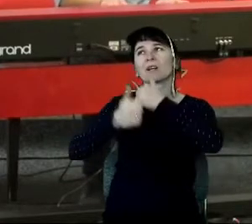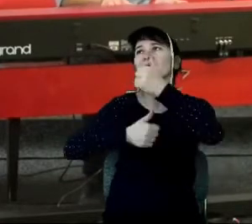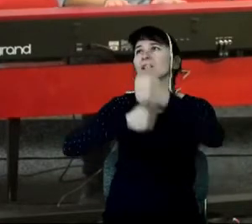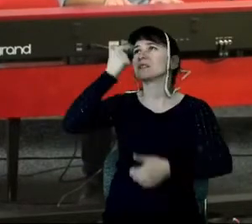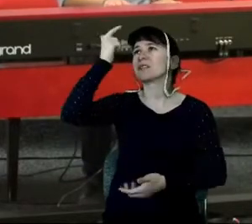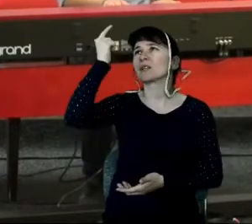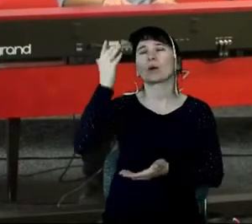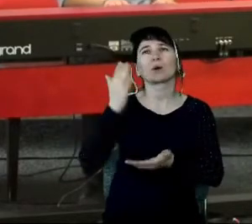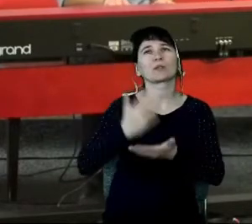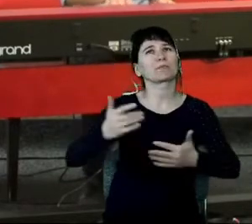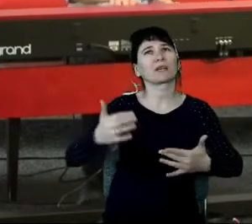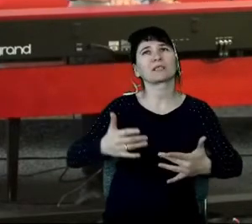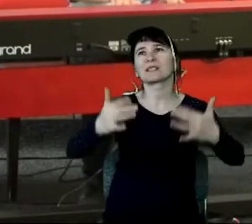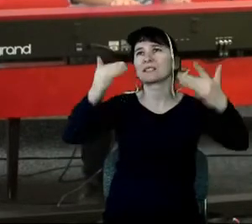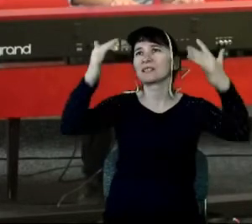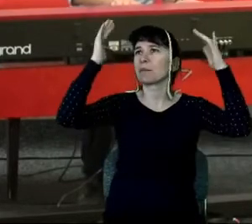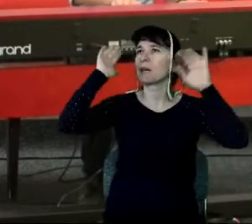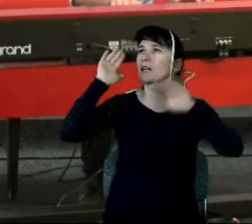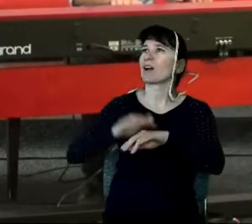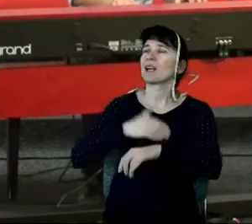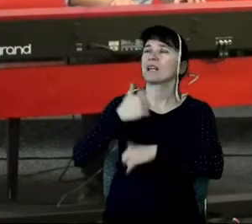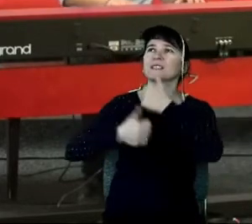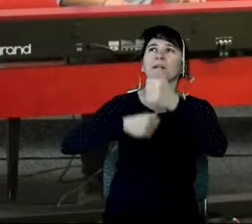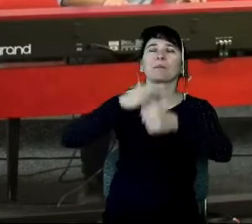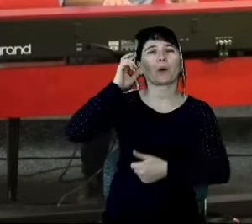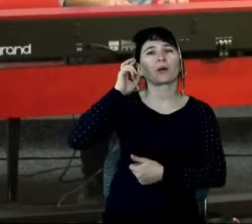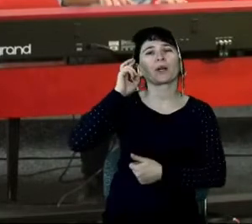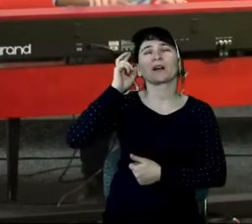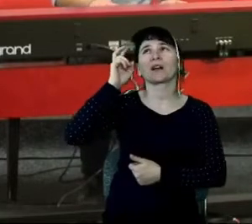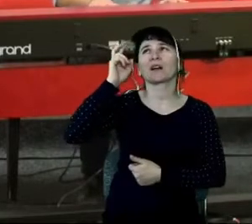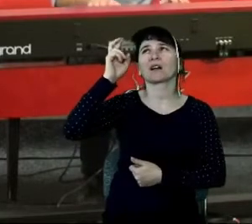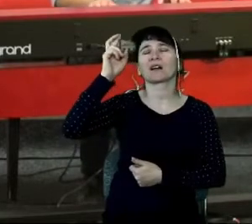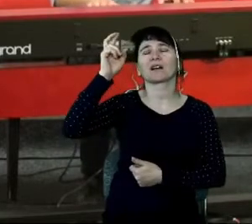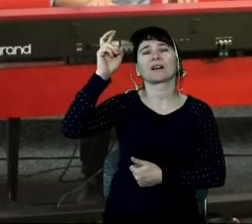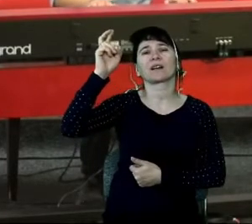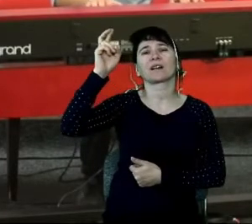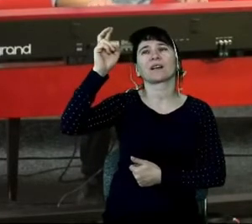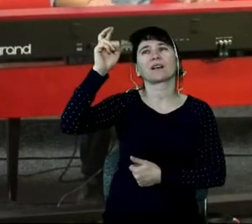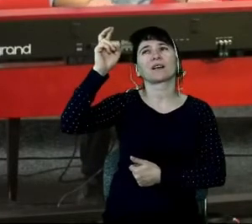Хвалите Господа с небес, хвалите Бога.